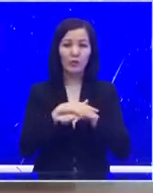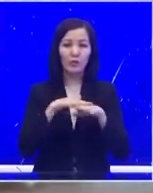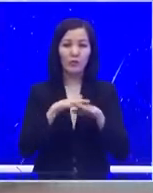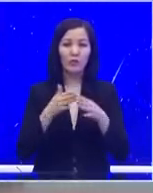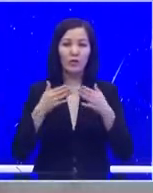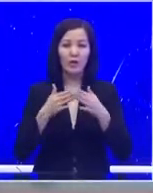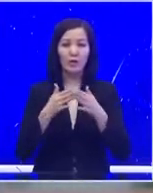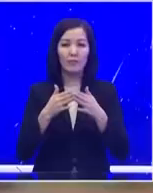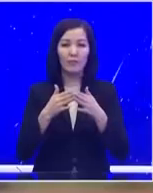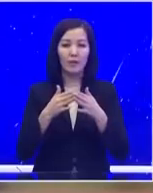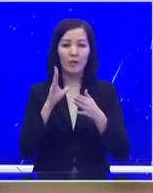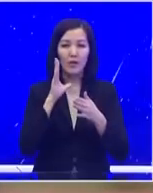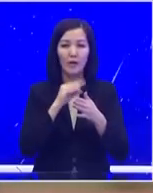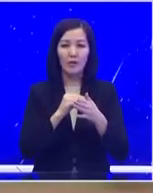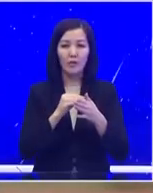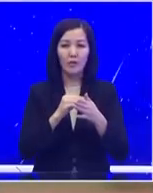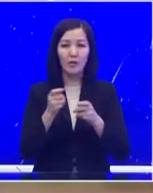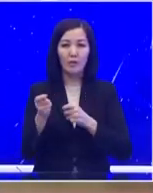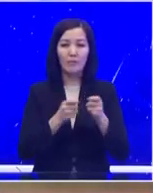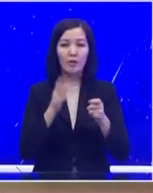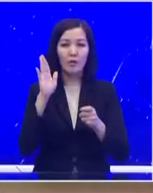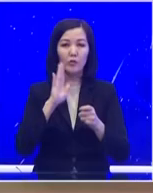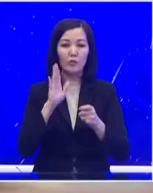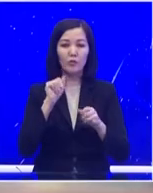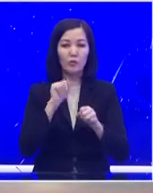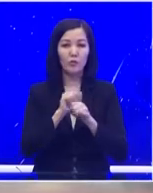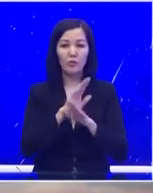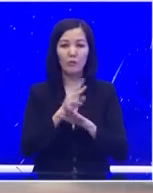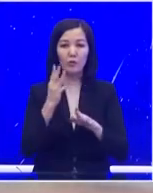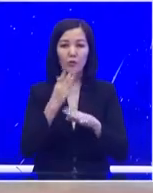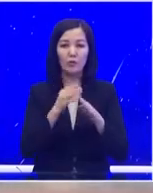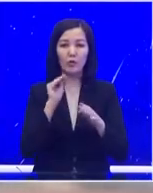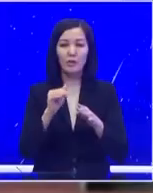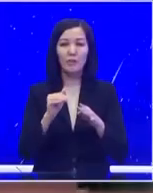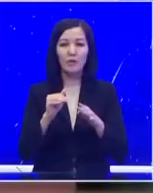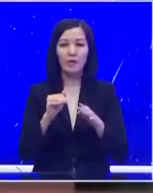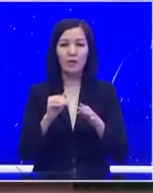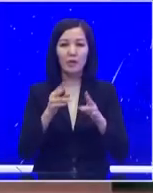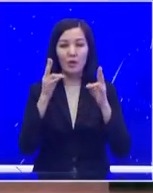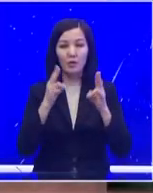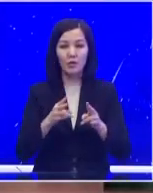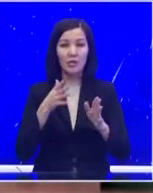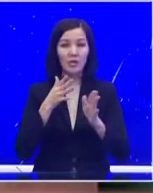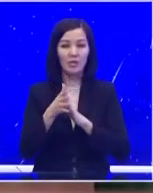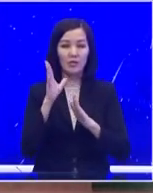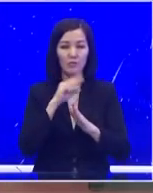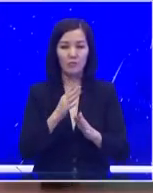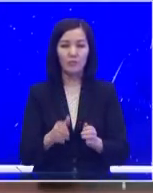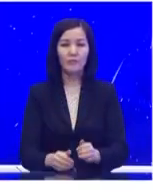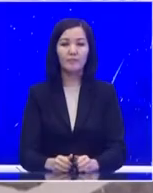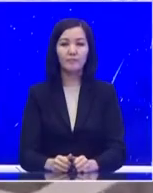қайықпен қатынауға мәжбүр. Ал билік нөсер толастамаса 3500-нан аса ғимаратқа нұқсан келуі мүмкін дейді.